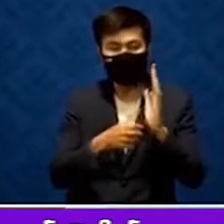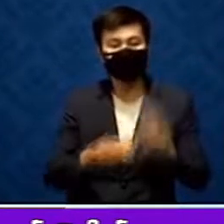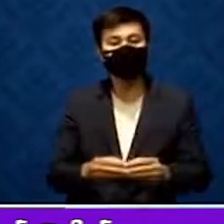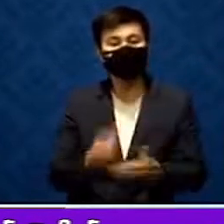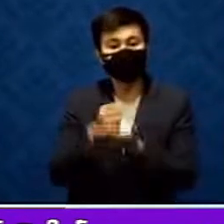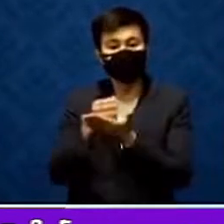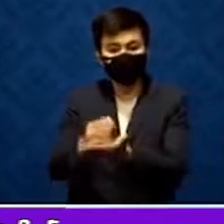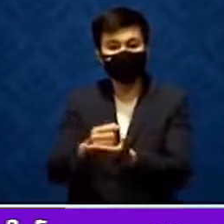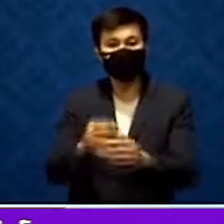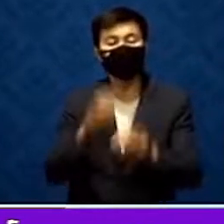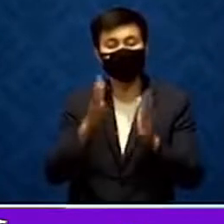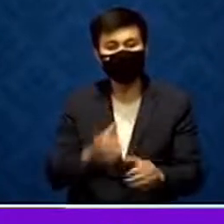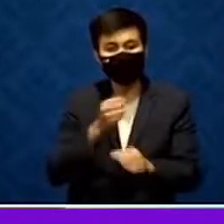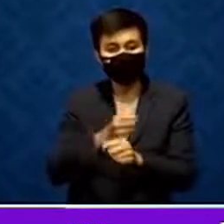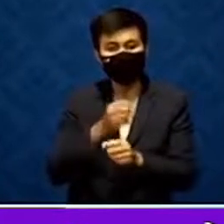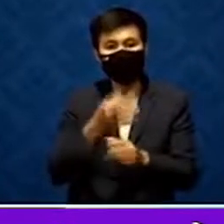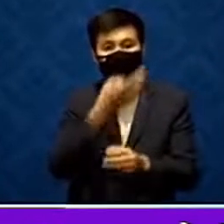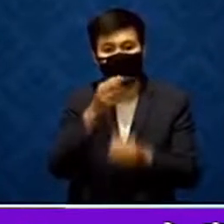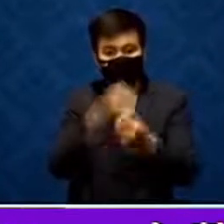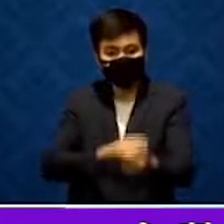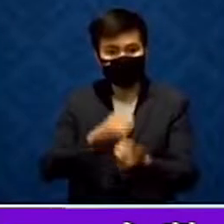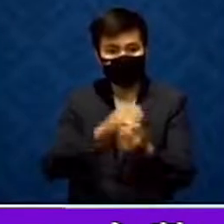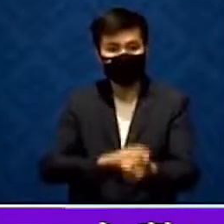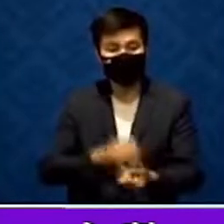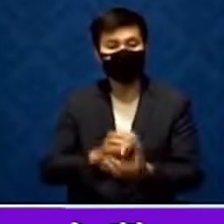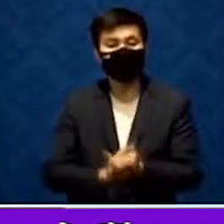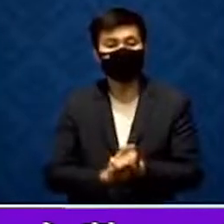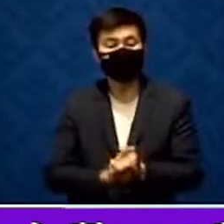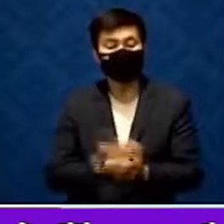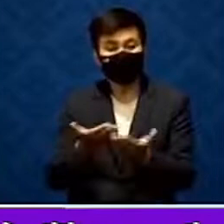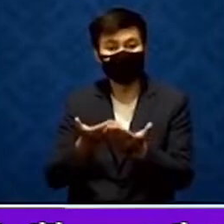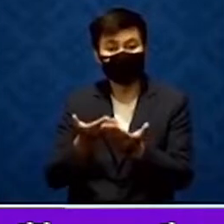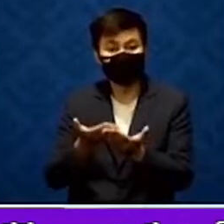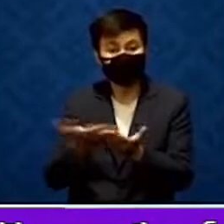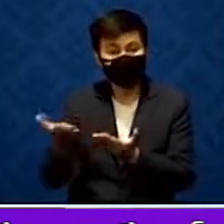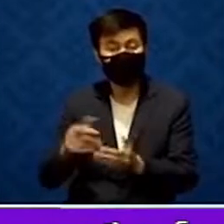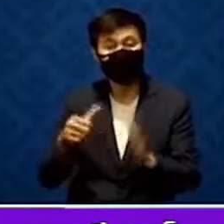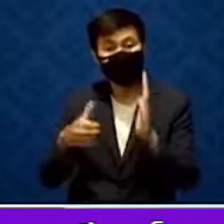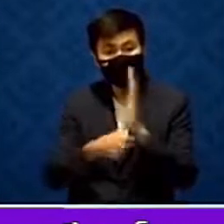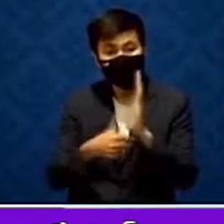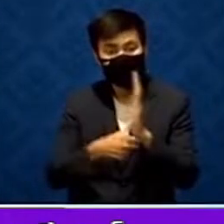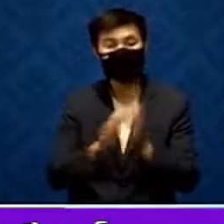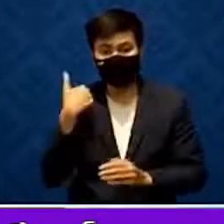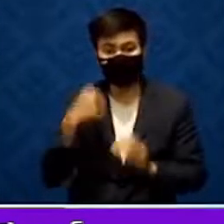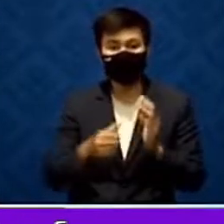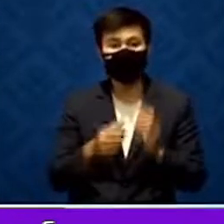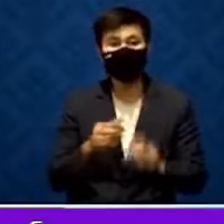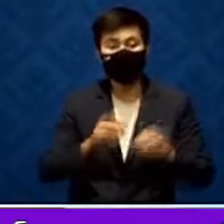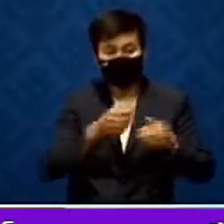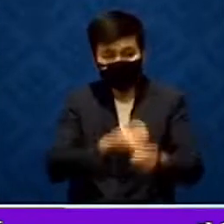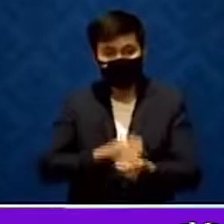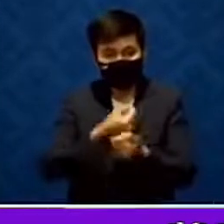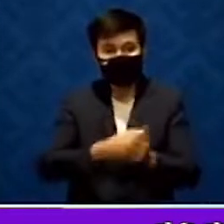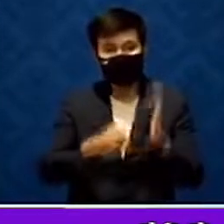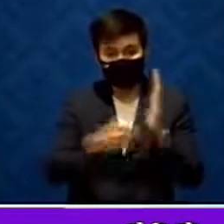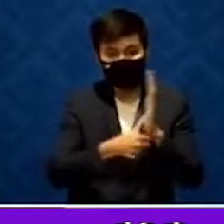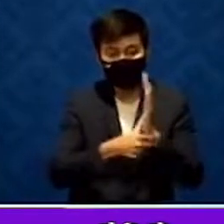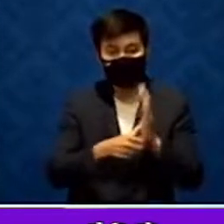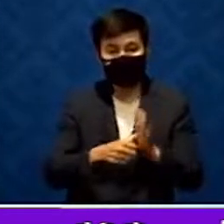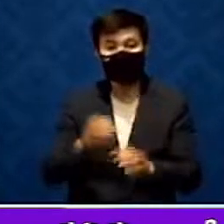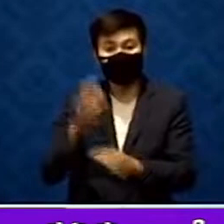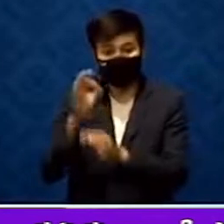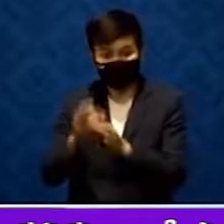รโดยจะเข้าไปซื้อหนี้หมายความว่าถ้าเขาไปเป็นหนี้สถาบันการเงินดอกเ